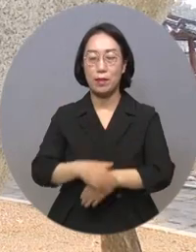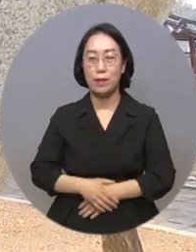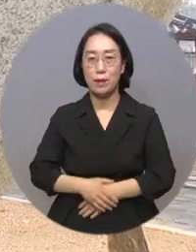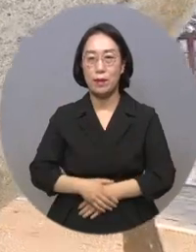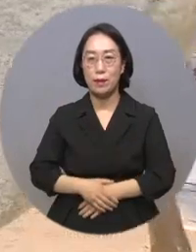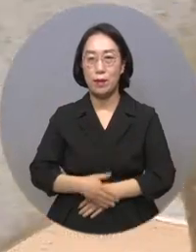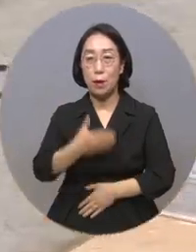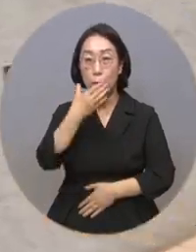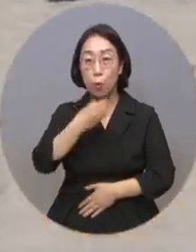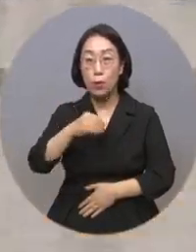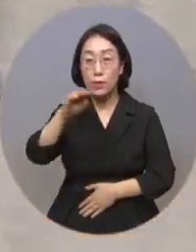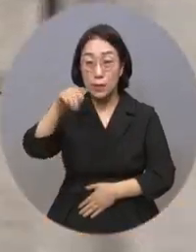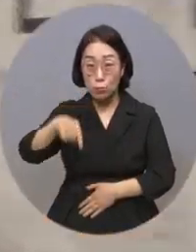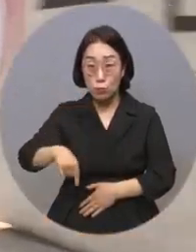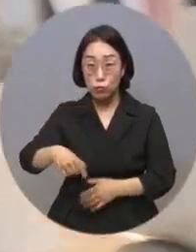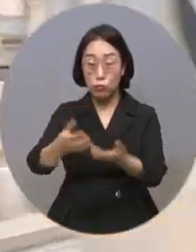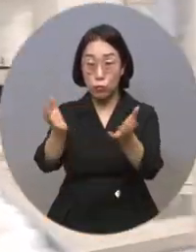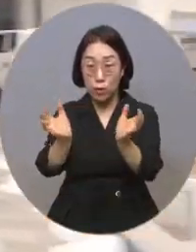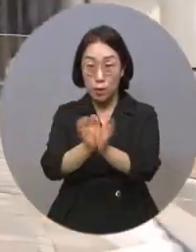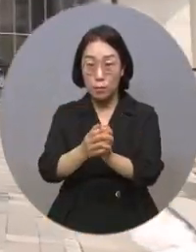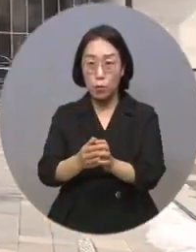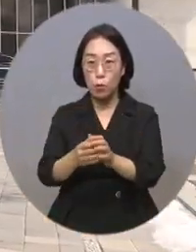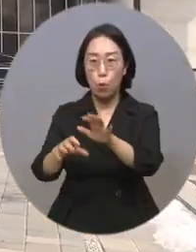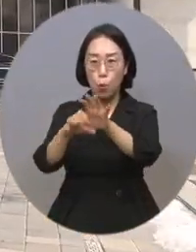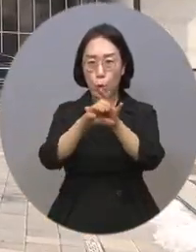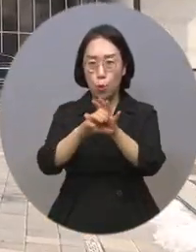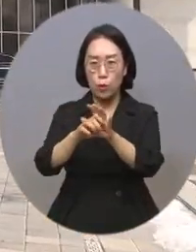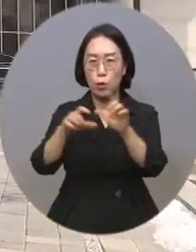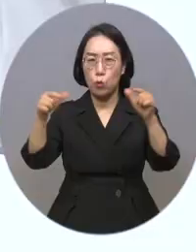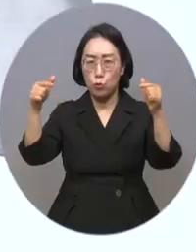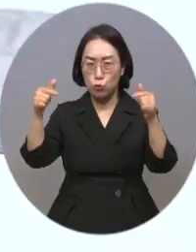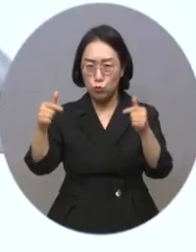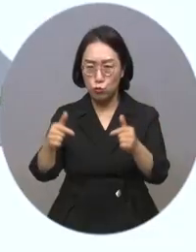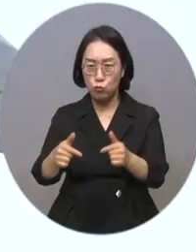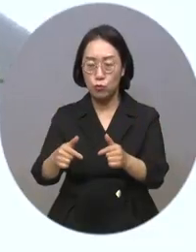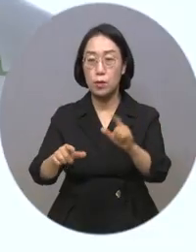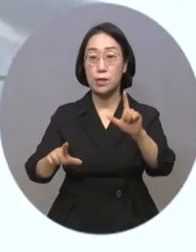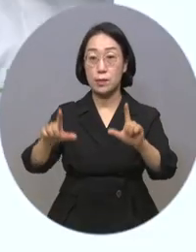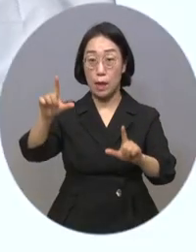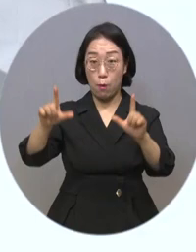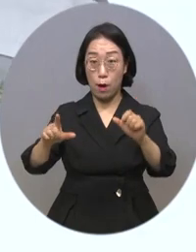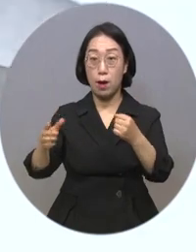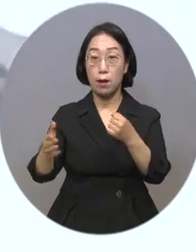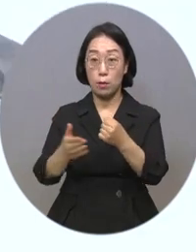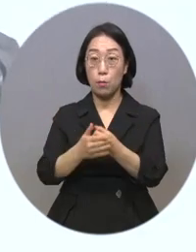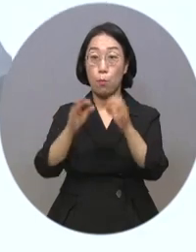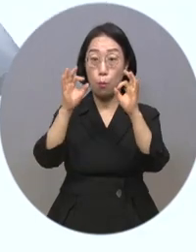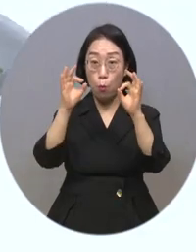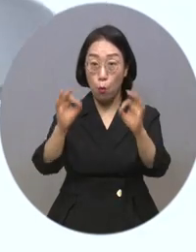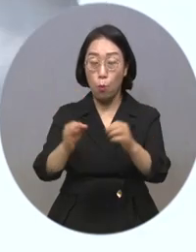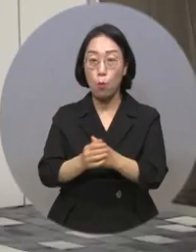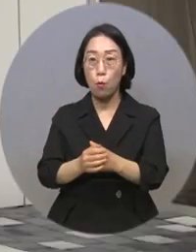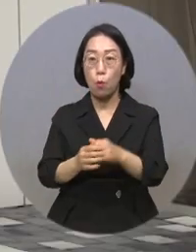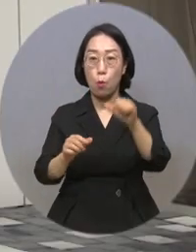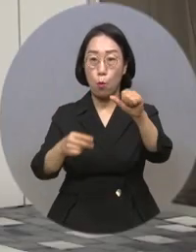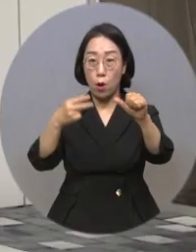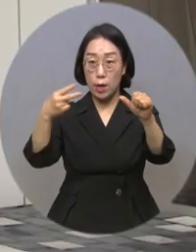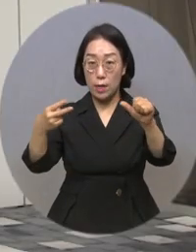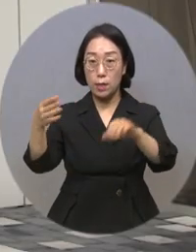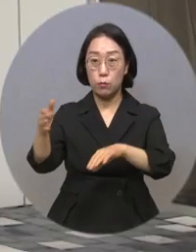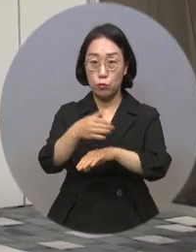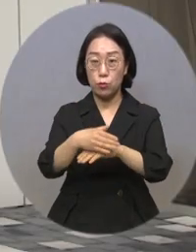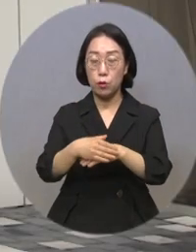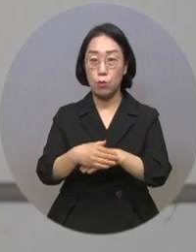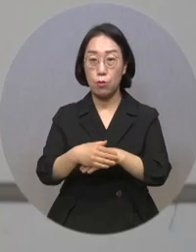보건복지부는 최근 코로나 이고 유행 감소와 사회적 거리두기 조정 등을 고려해 이번 달 2일부터 치매